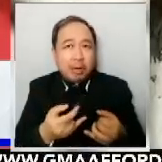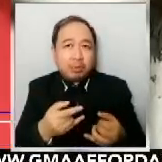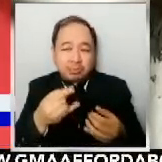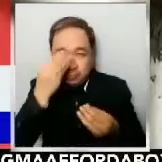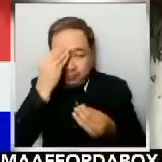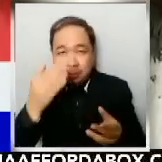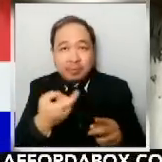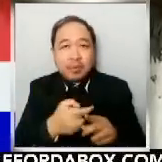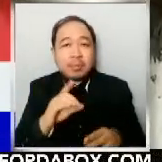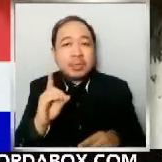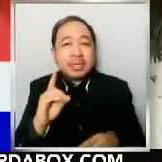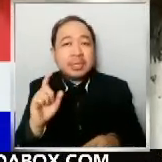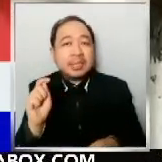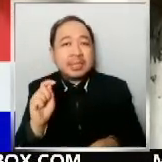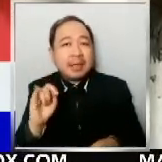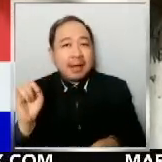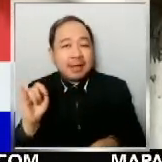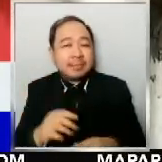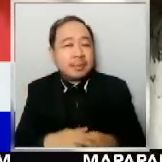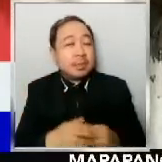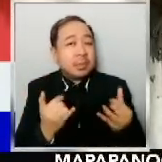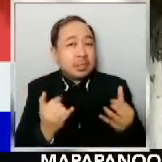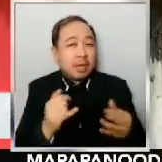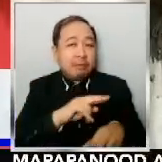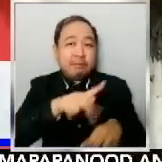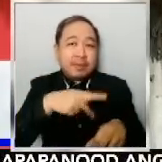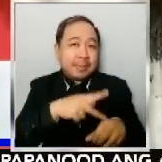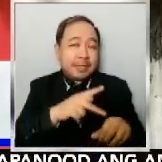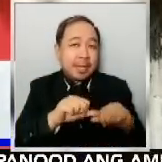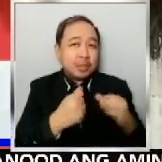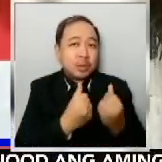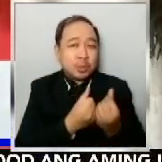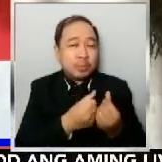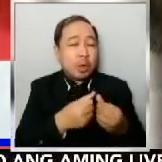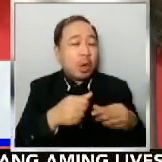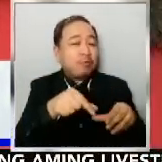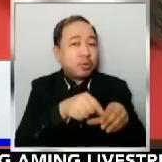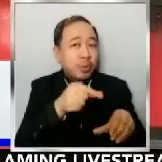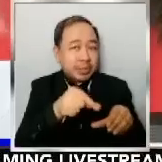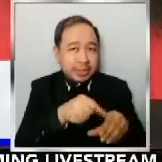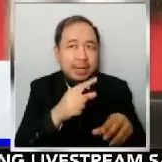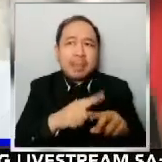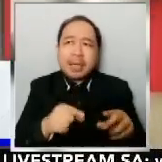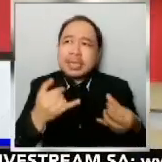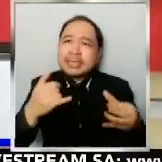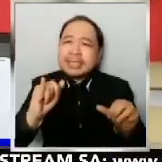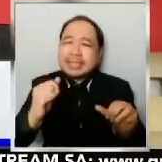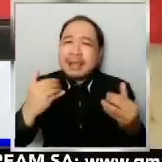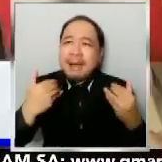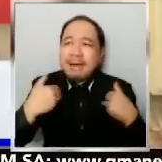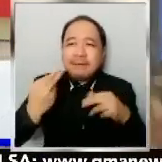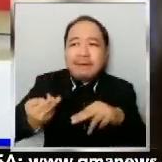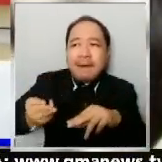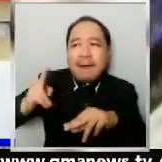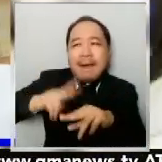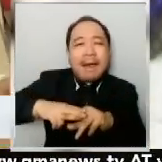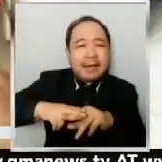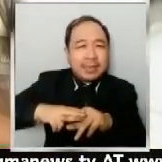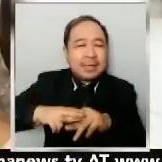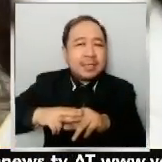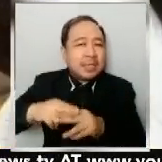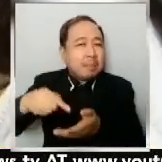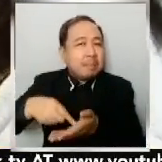sa Philippine Amalgamated Supermarkets Association, may nakaamba rin pagtaas ng presyo sa mga personal hygiene products gaya ng